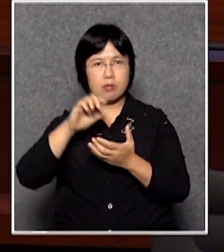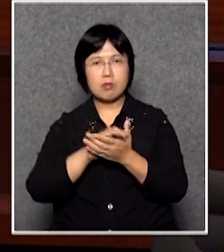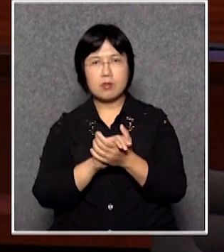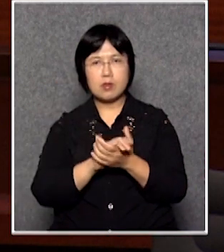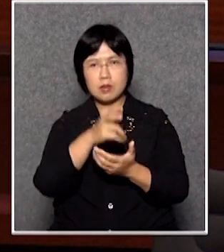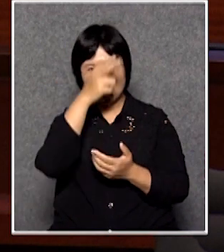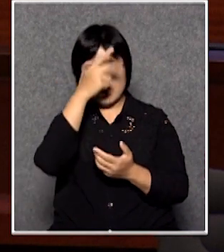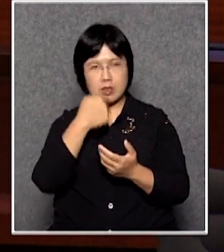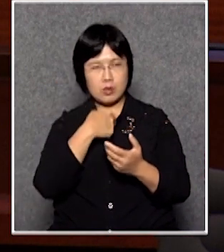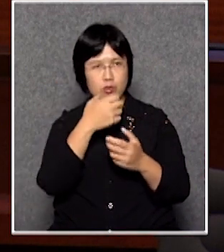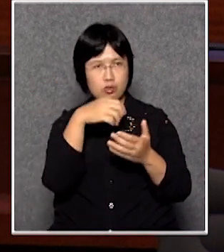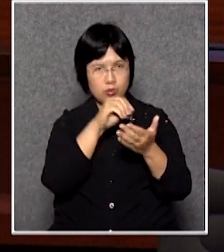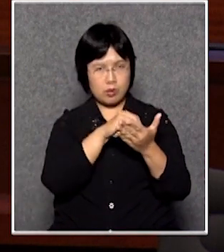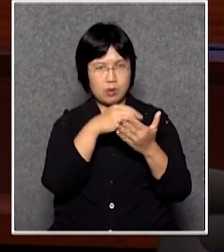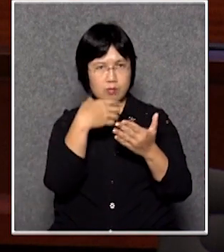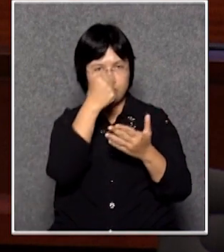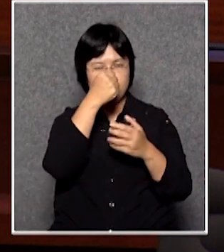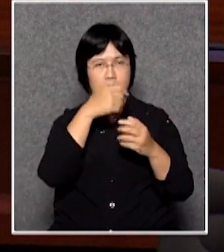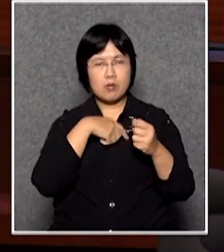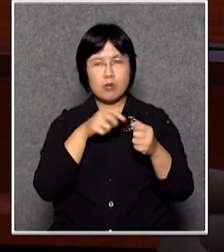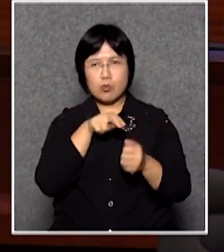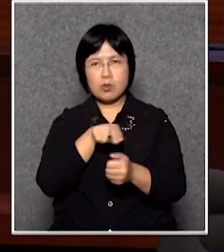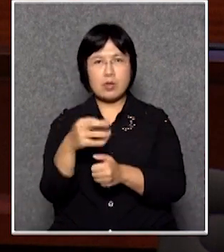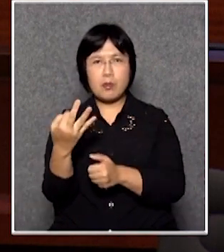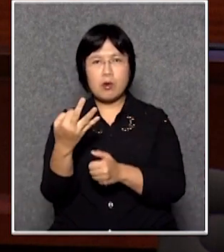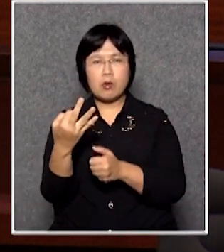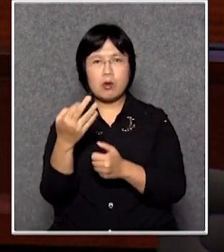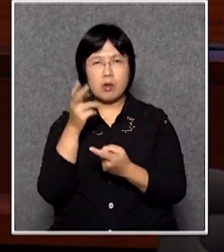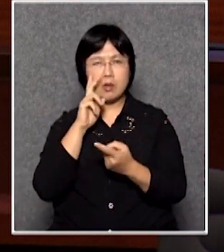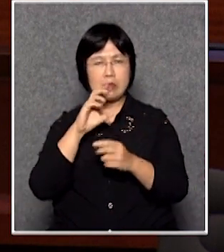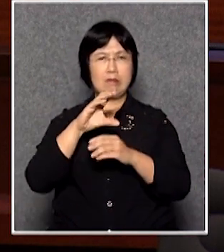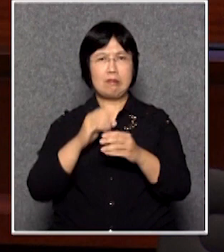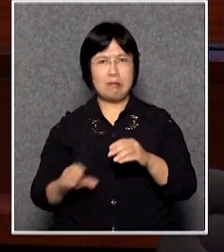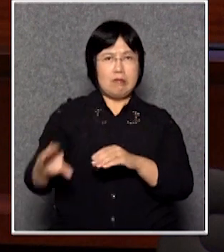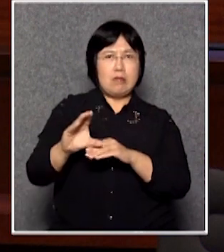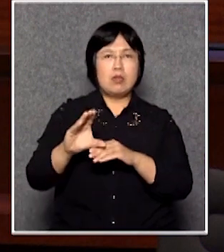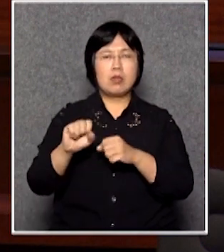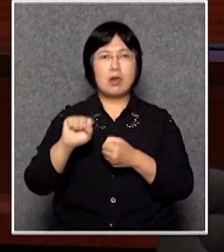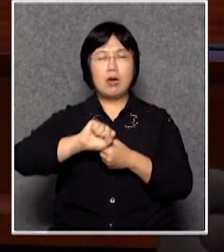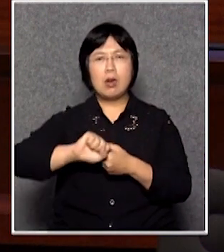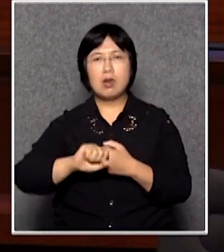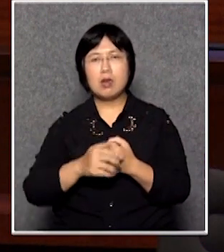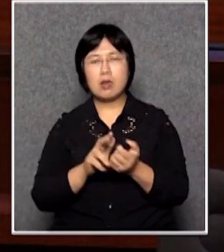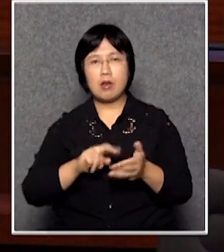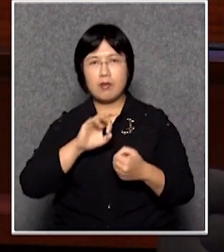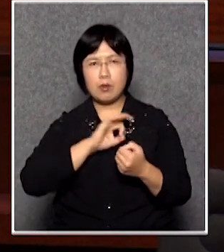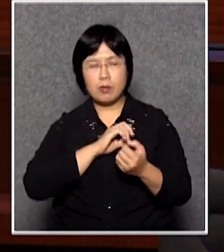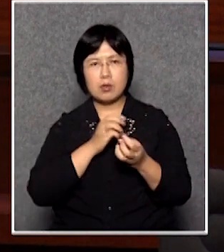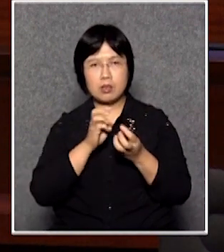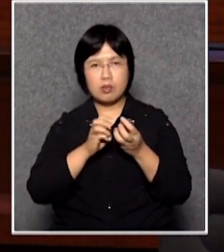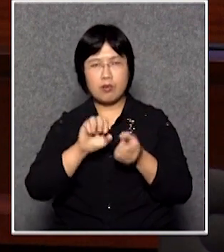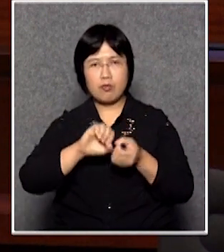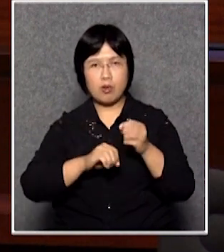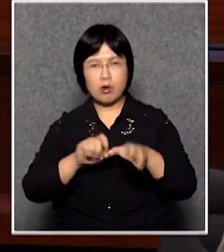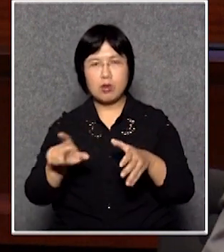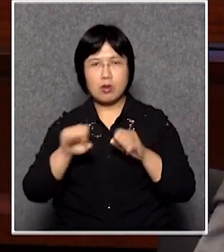用两个决策局来分管三个部门，你说是不是架床叠屋？立法会资讯科技和广播事